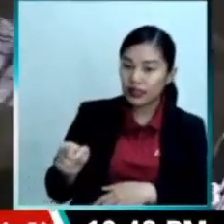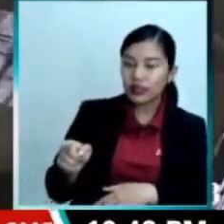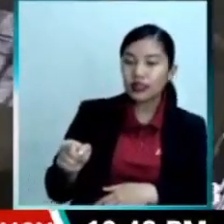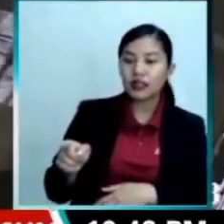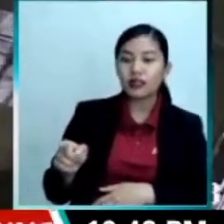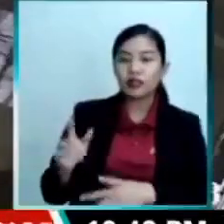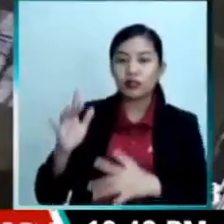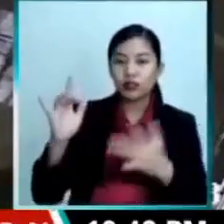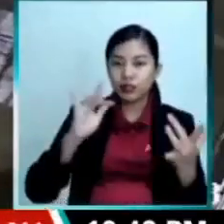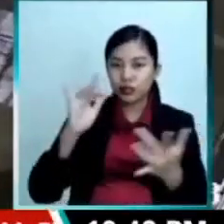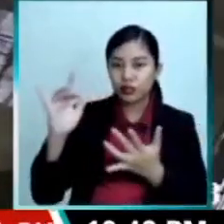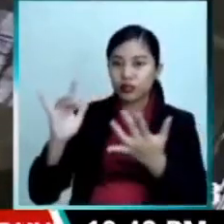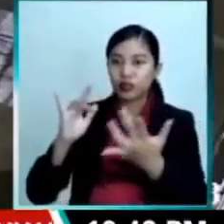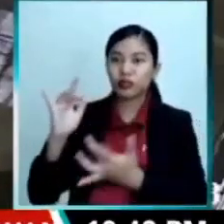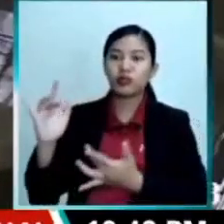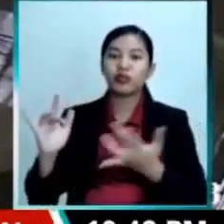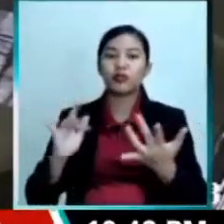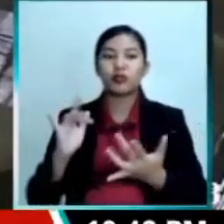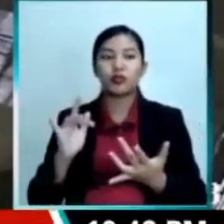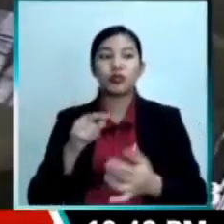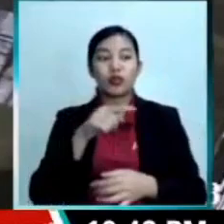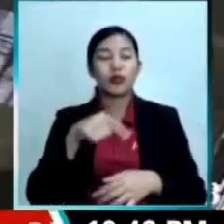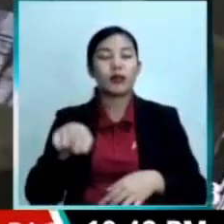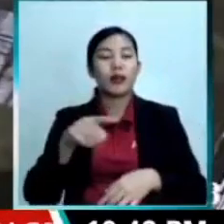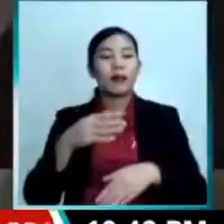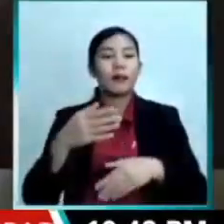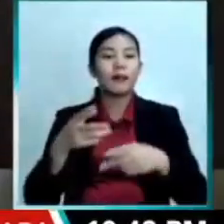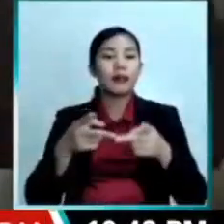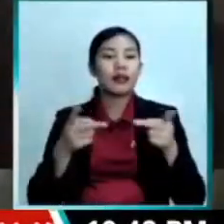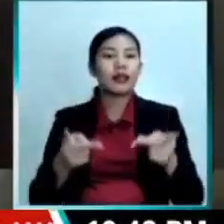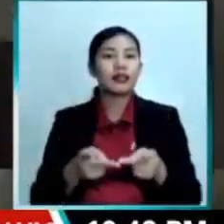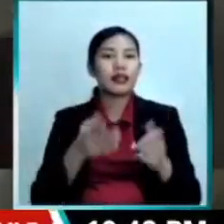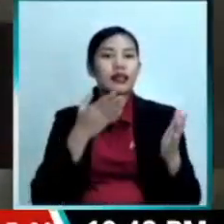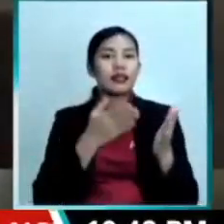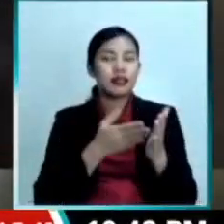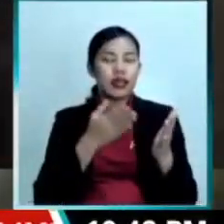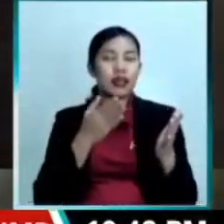kung saan sila nagsasagawa ng anti-illegal drug operation.